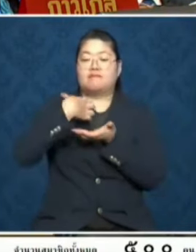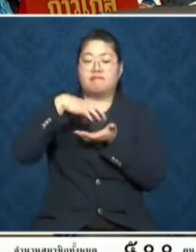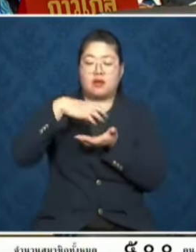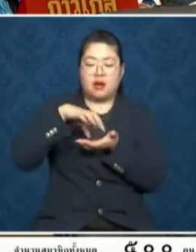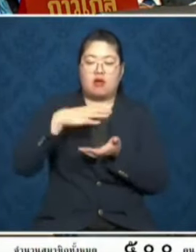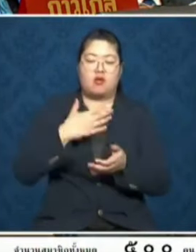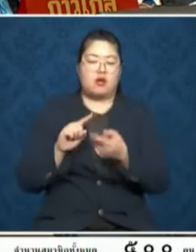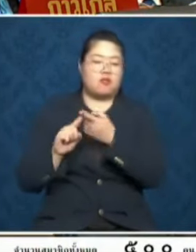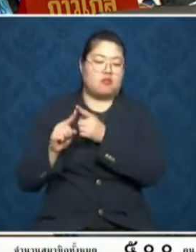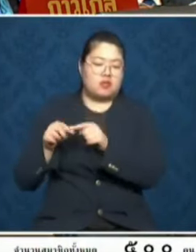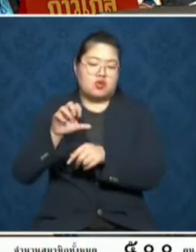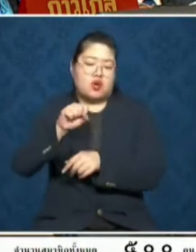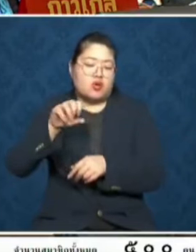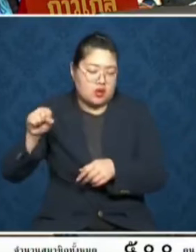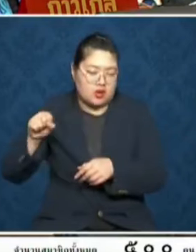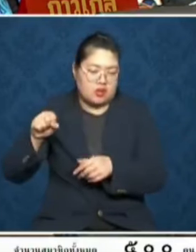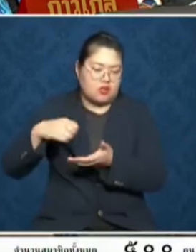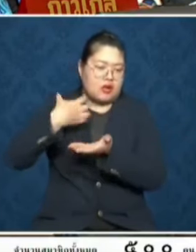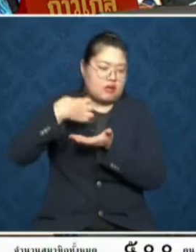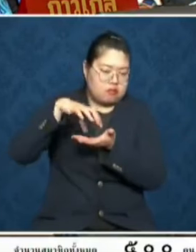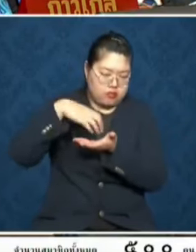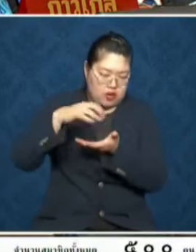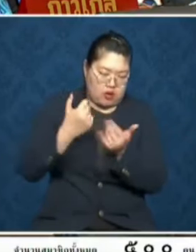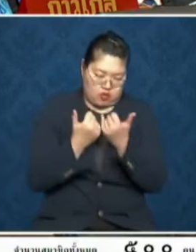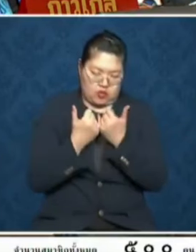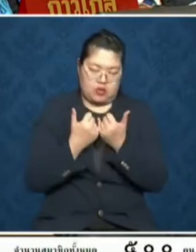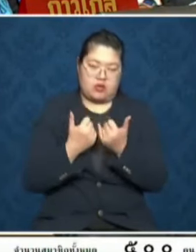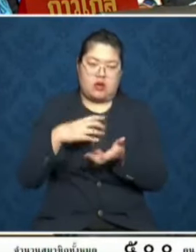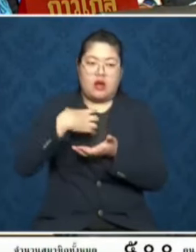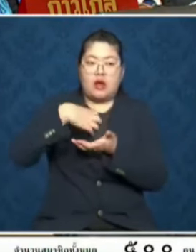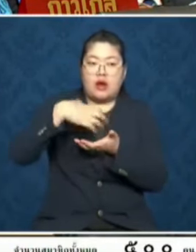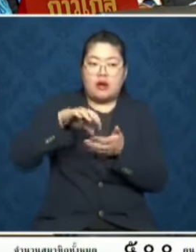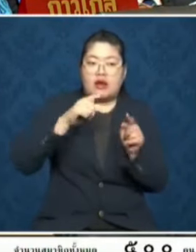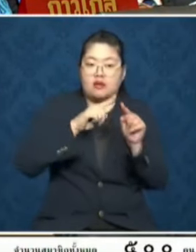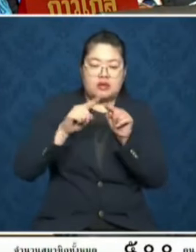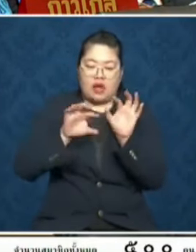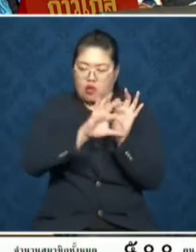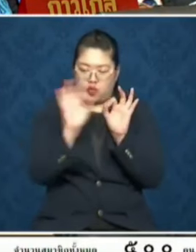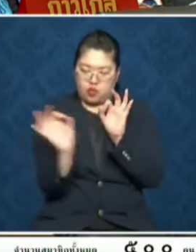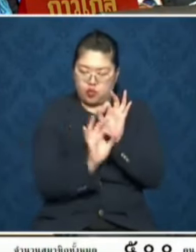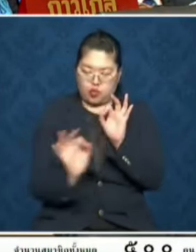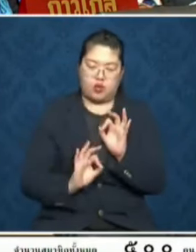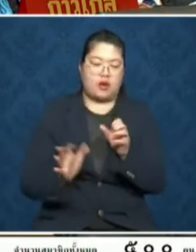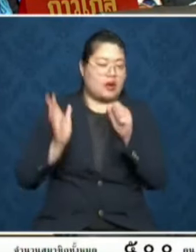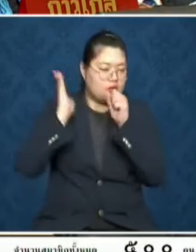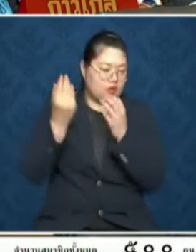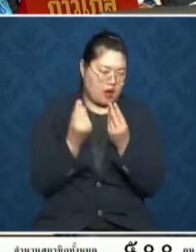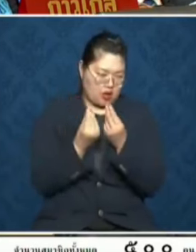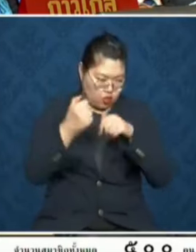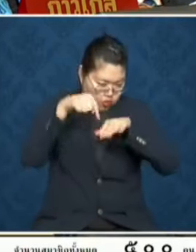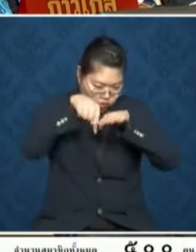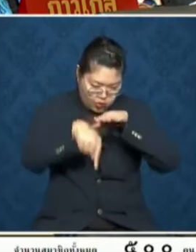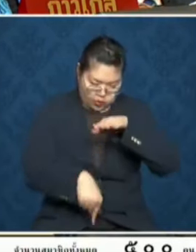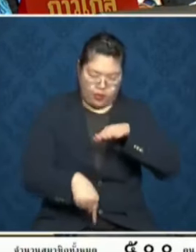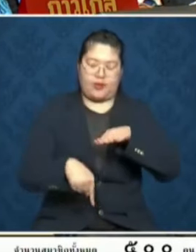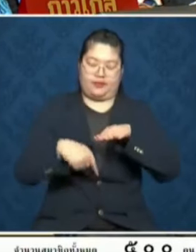กของดิฉันกำลังจะทยอยลุกขึ้นมาช่วยกันเปิดกลุ่มแล้วก็คลังสมบัติแล้วก็ช่วยอภิปรายลงรายละเอียดอีกครั้ง